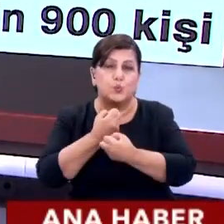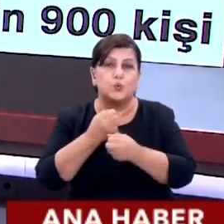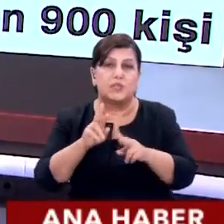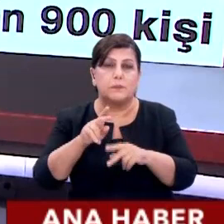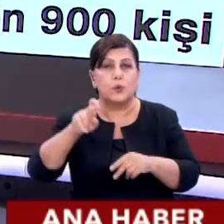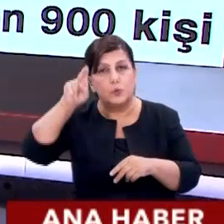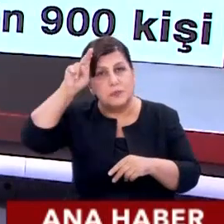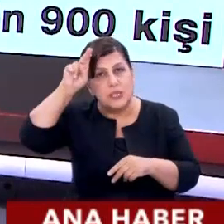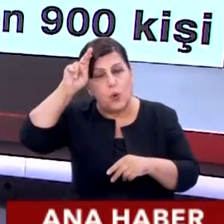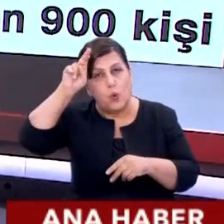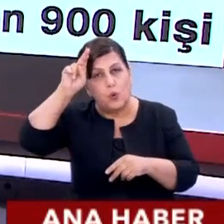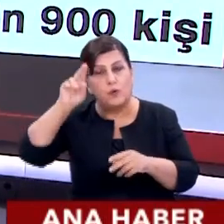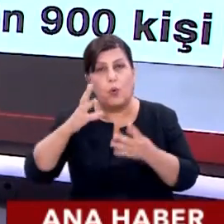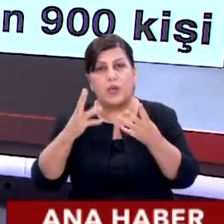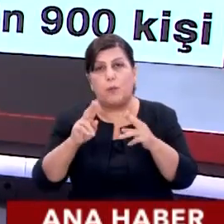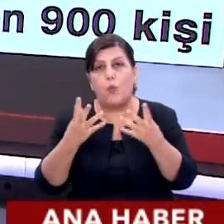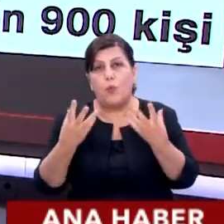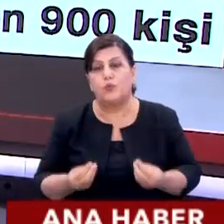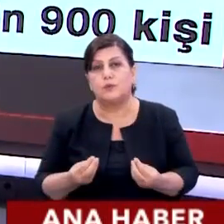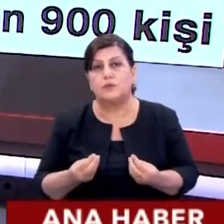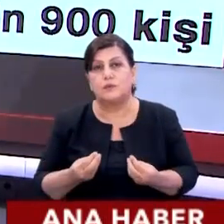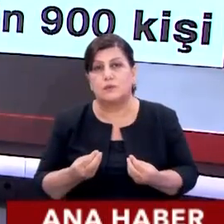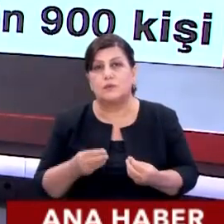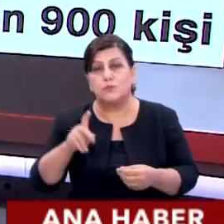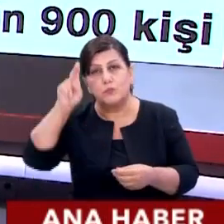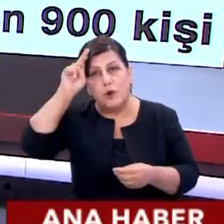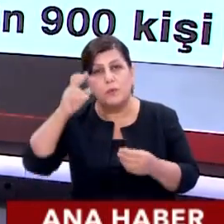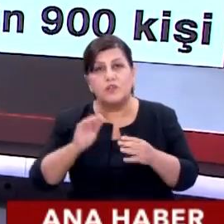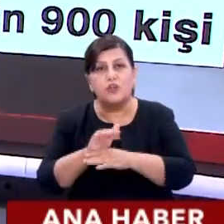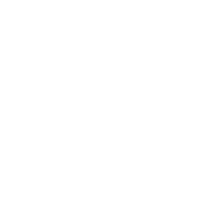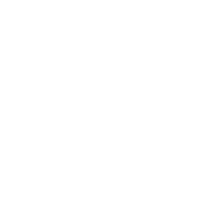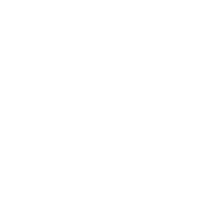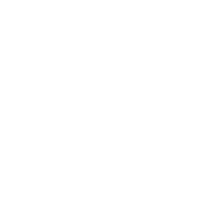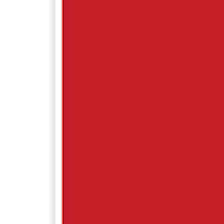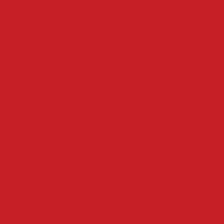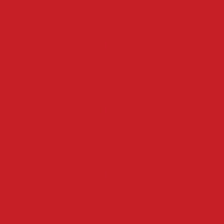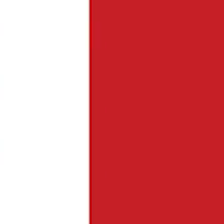Ruhunda travmaya yol açar bu travmayı yaşamak istemiyoruz